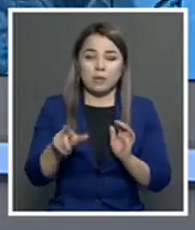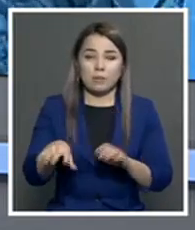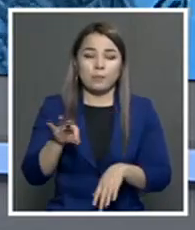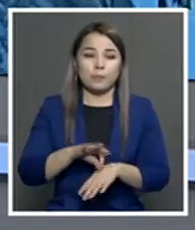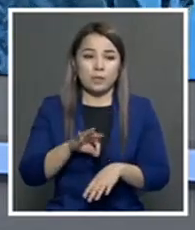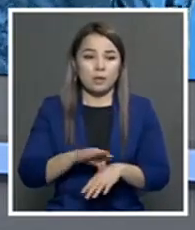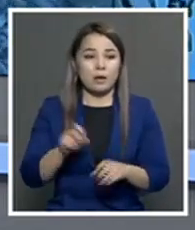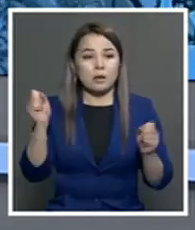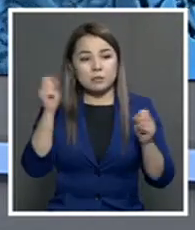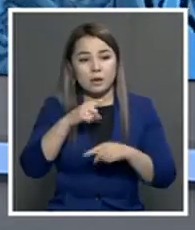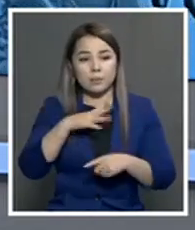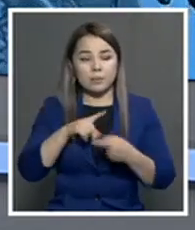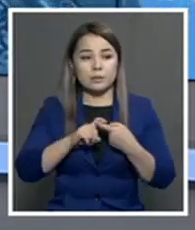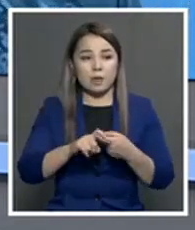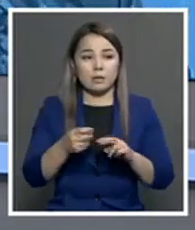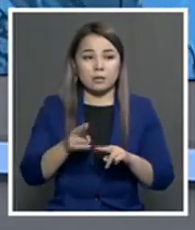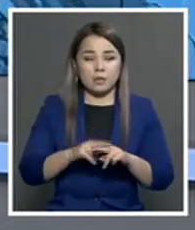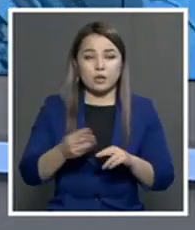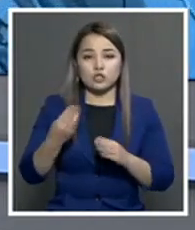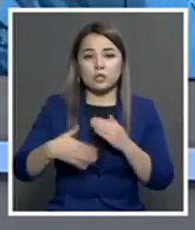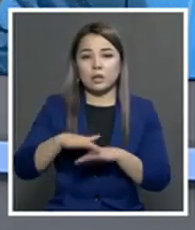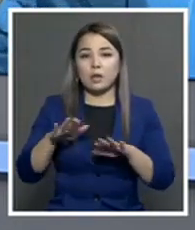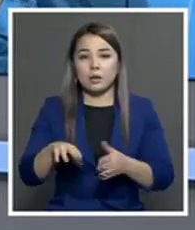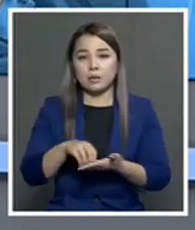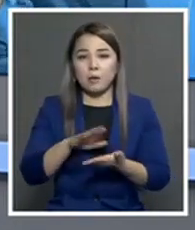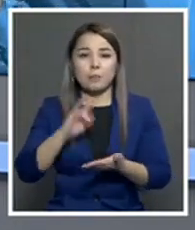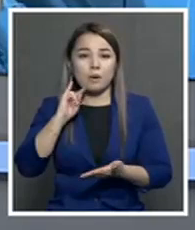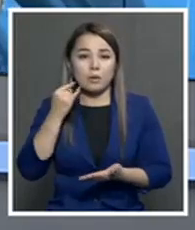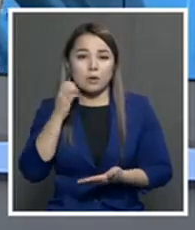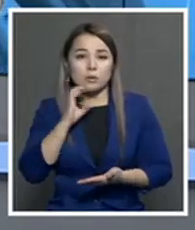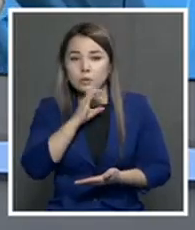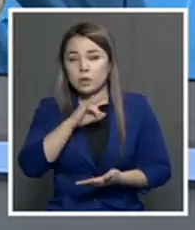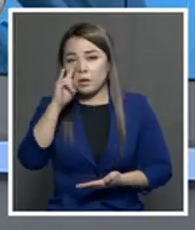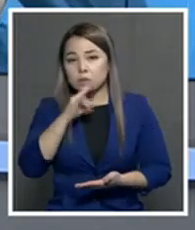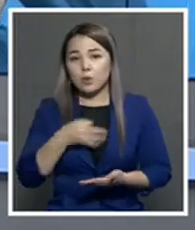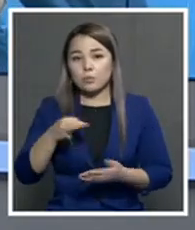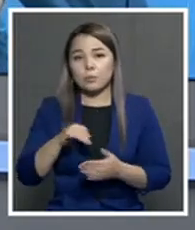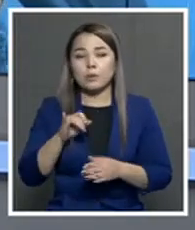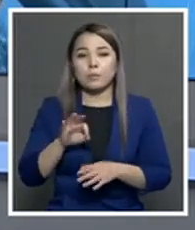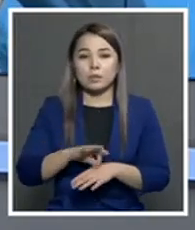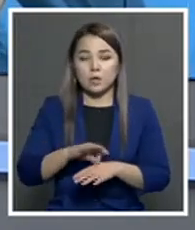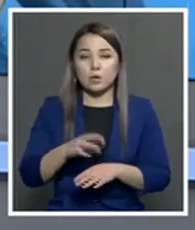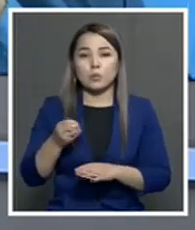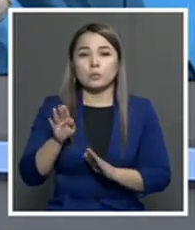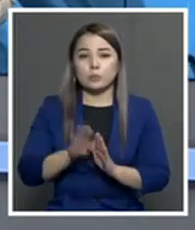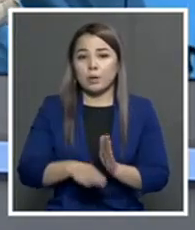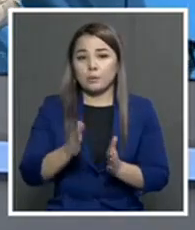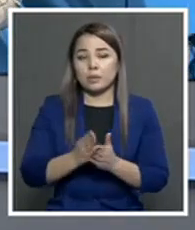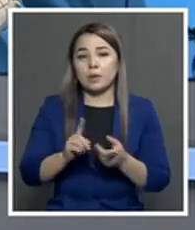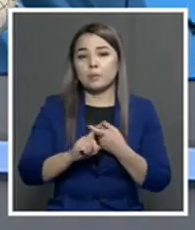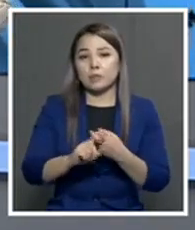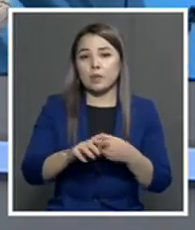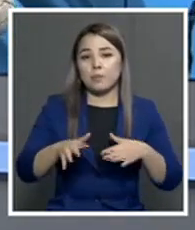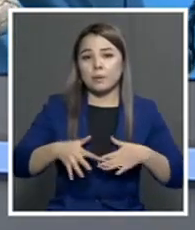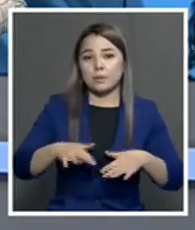анықталды. Оның 154-і шығыз өлкеде тіркелді. Павлодар мен солтүстік Қазақстан облысында да ауру бәсеңдемей тұр. Ал вирусты